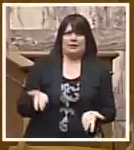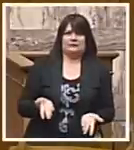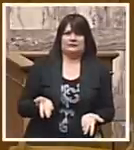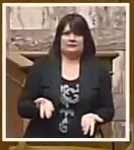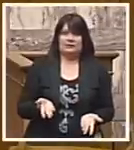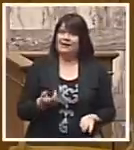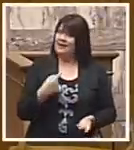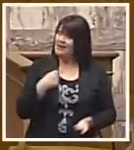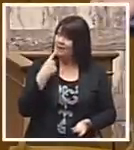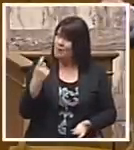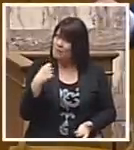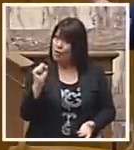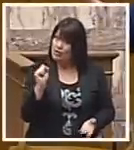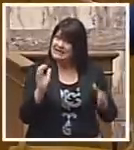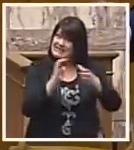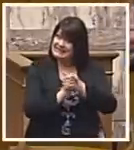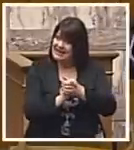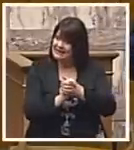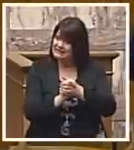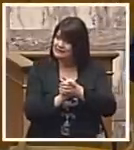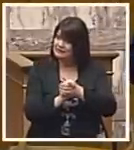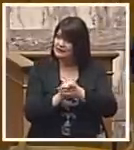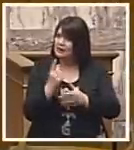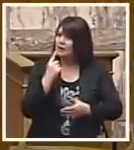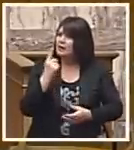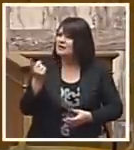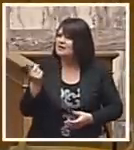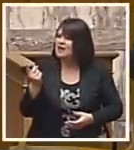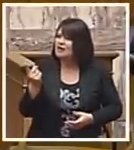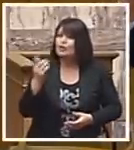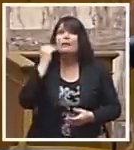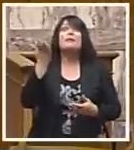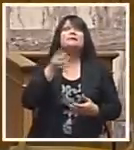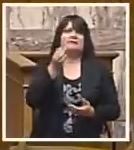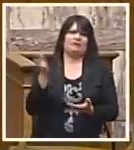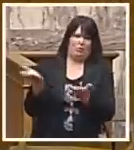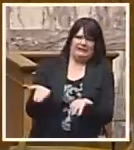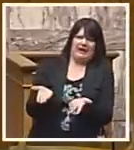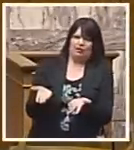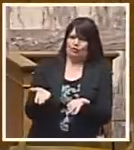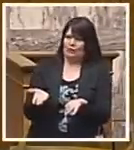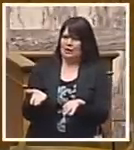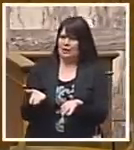Εμείς είπαμε όχι στη συνένεση ή εσείς? Μα εγώ το ζήτησα. Εγώ,